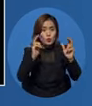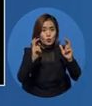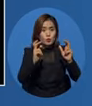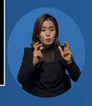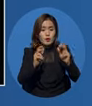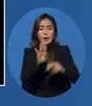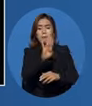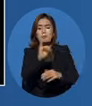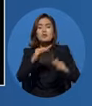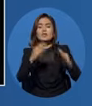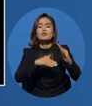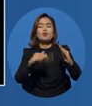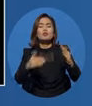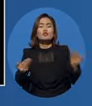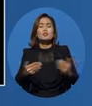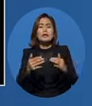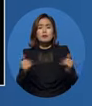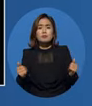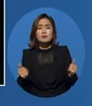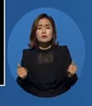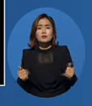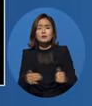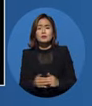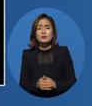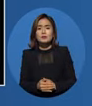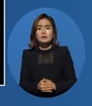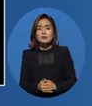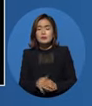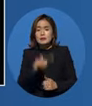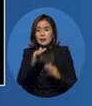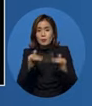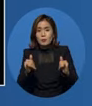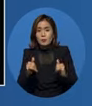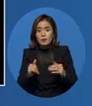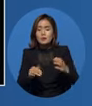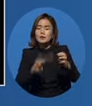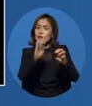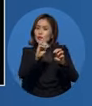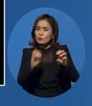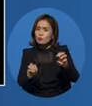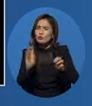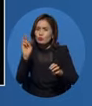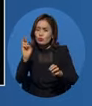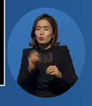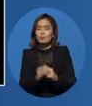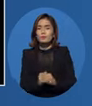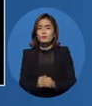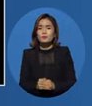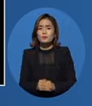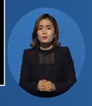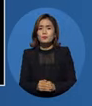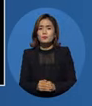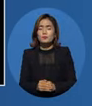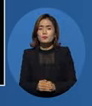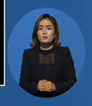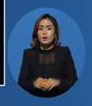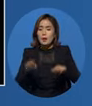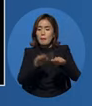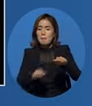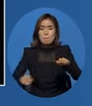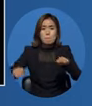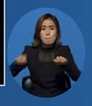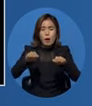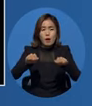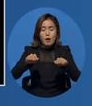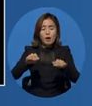비롯한 최저임금 선상에 에 있는 분들은 40% 입니다 그래서 이 양극화를 해결해야